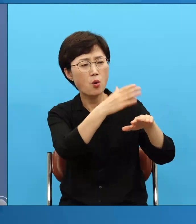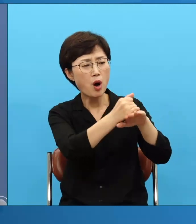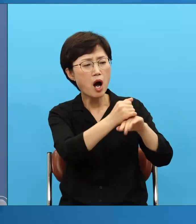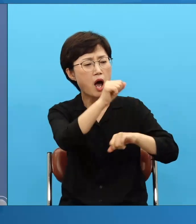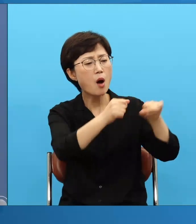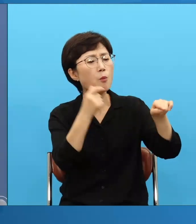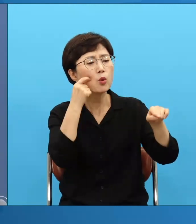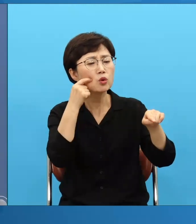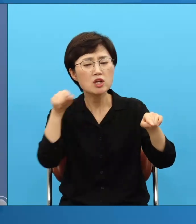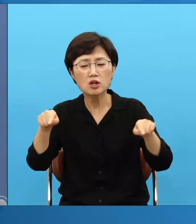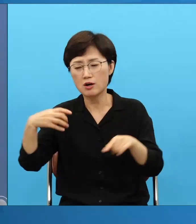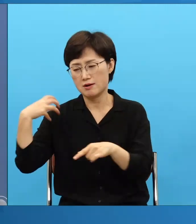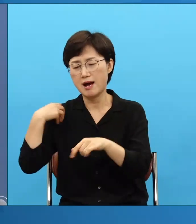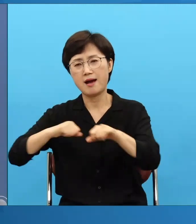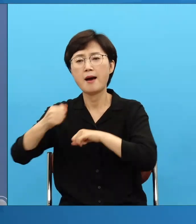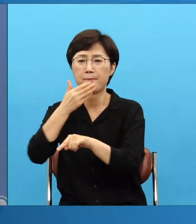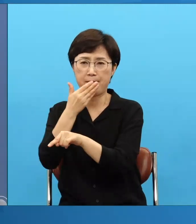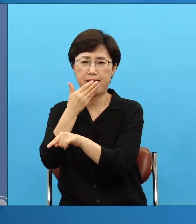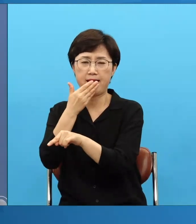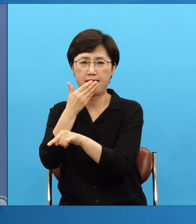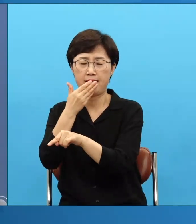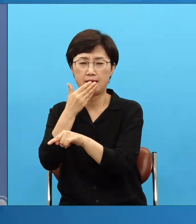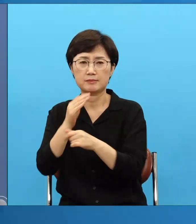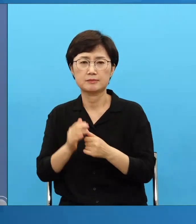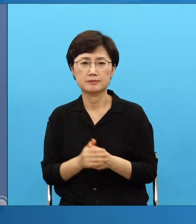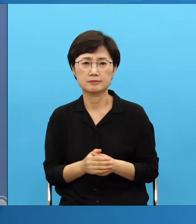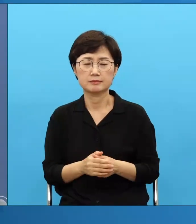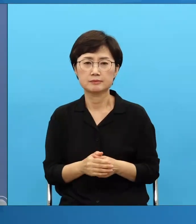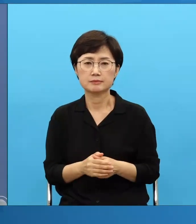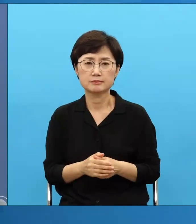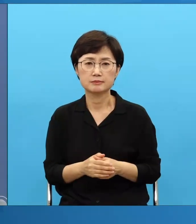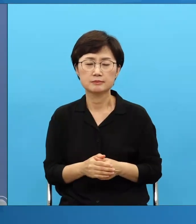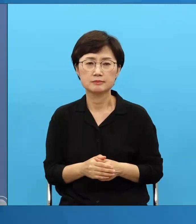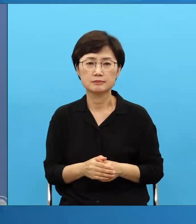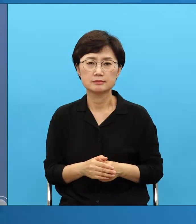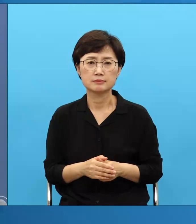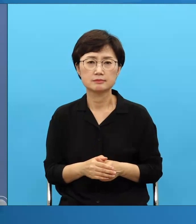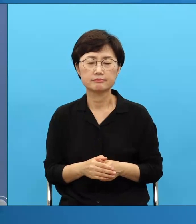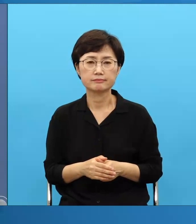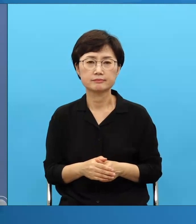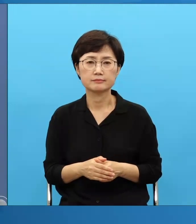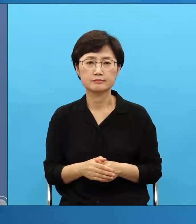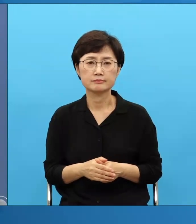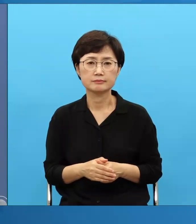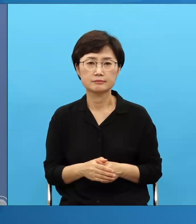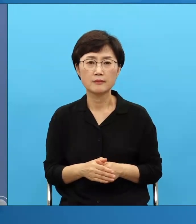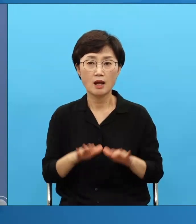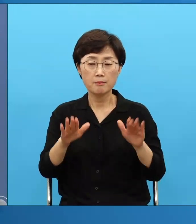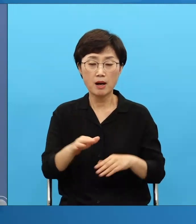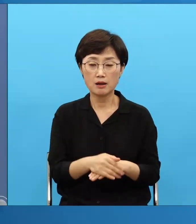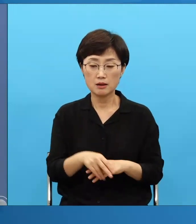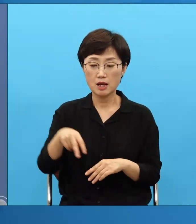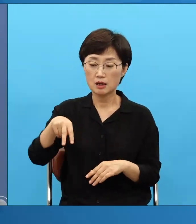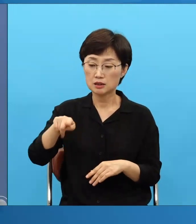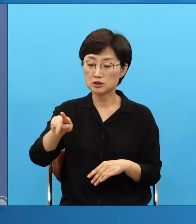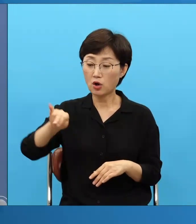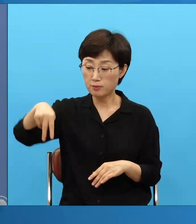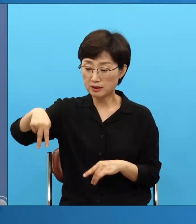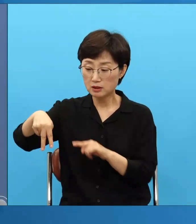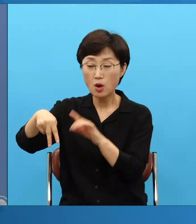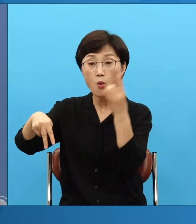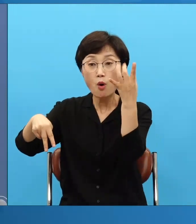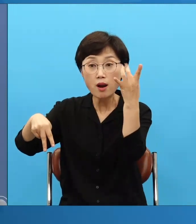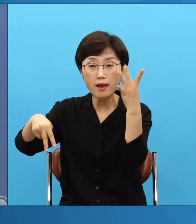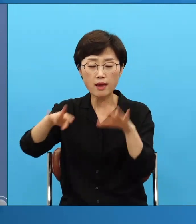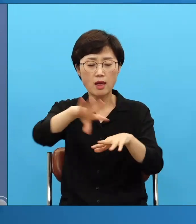spiritual summit, this is summit is a term that you refer to kings, but this is something that even kings cannot do. 자, 이 자리에 올라가면 다니엘 보세요. So let's go to